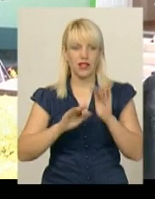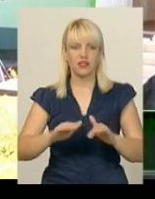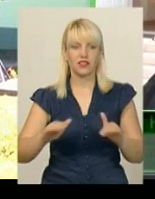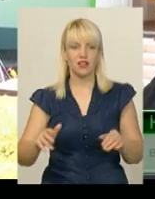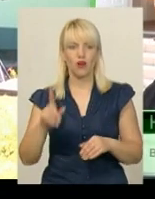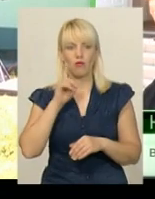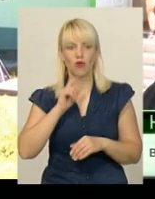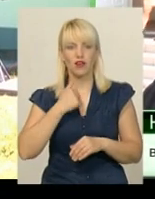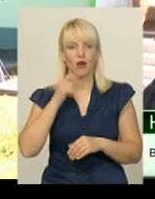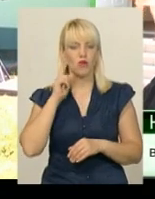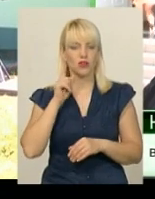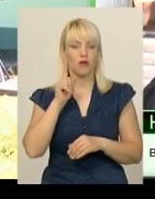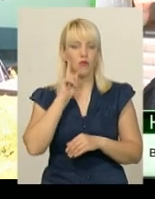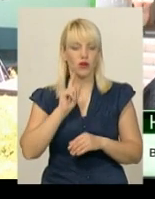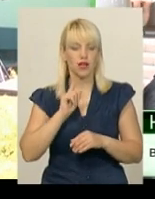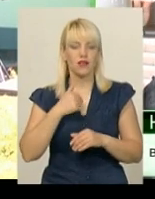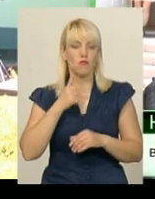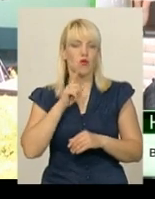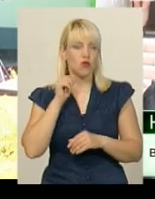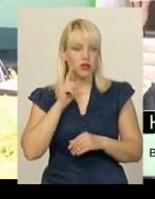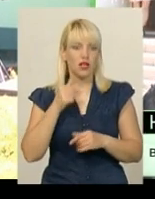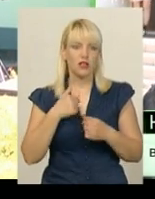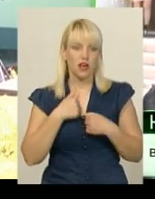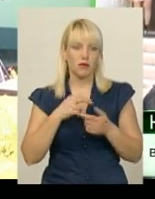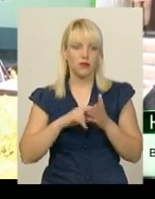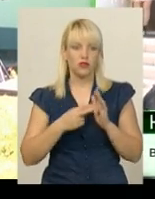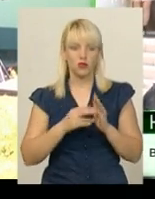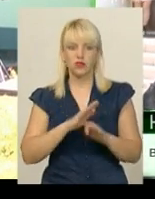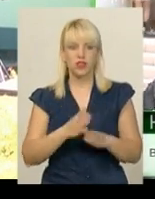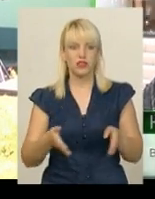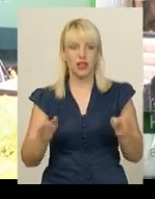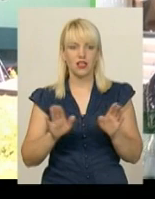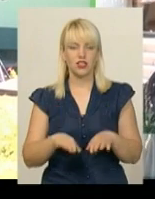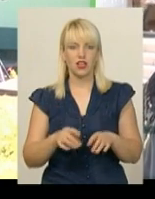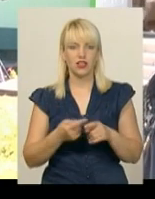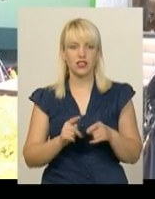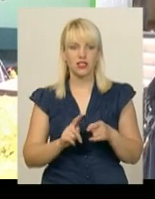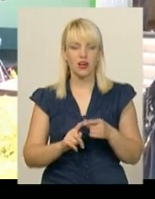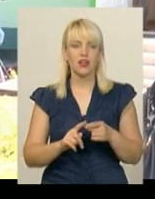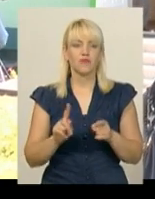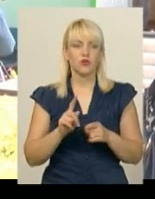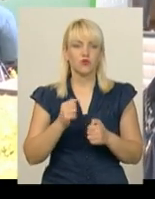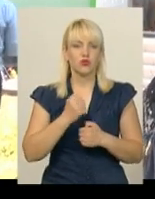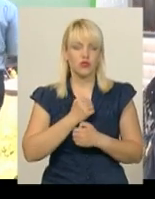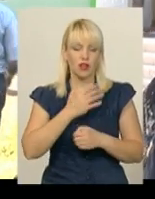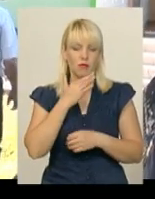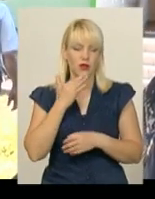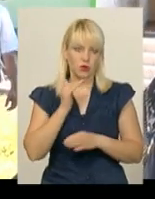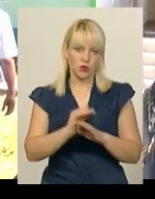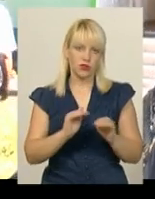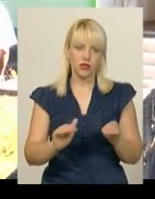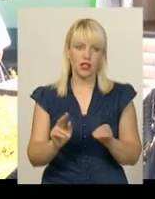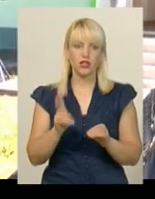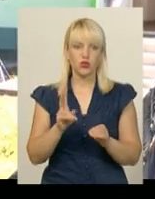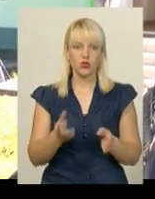поки молода, поки Бог дає сили, я планую не залишати цей момент, тому що шкода багато дітей,